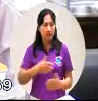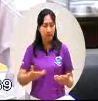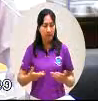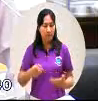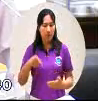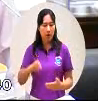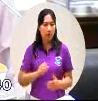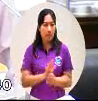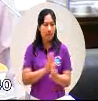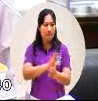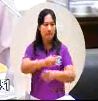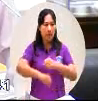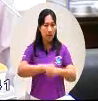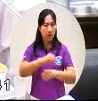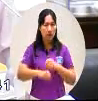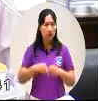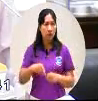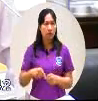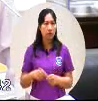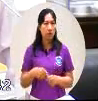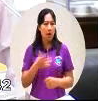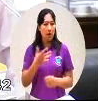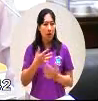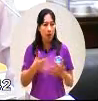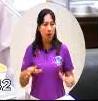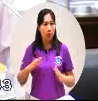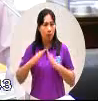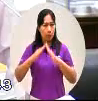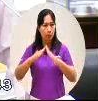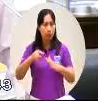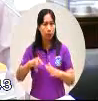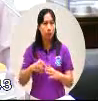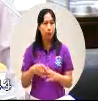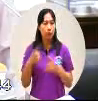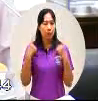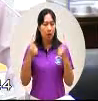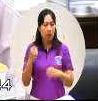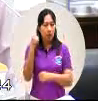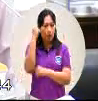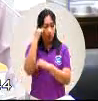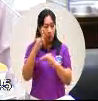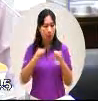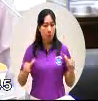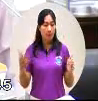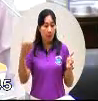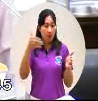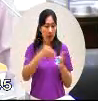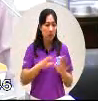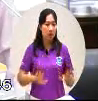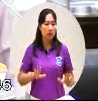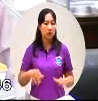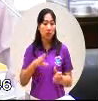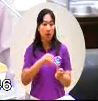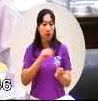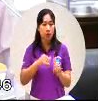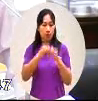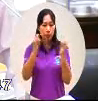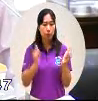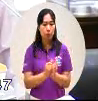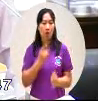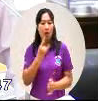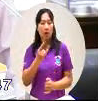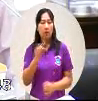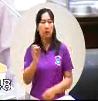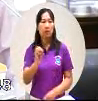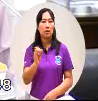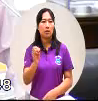下很多都市的原住民到现在没有写族语的，到现在